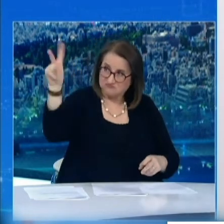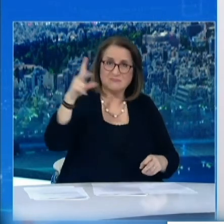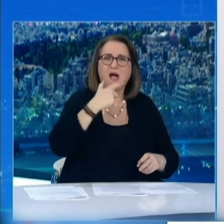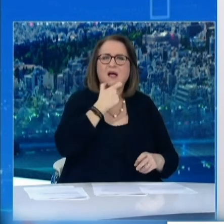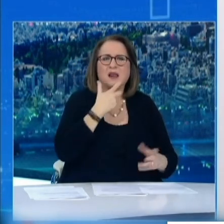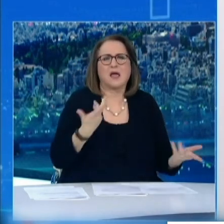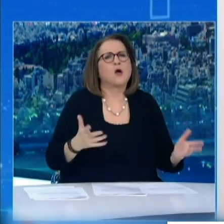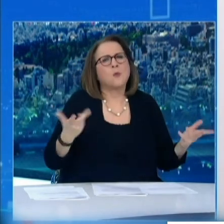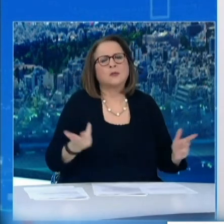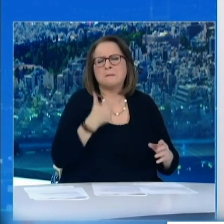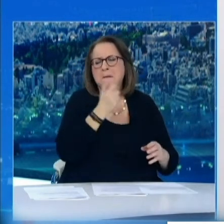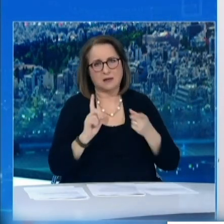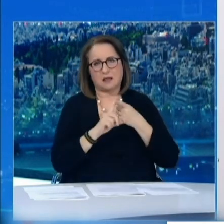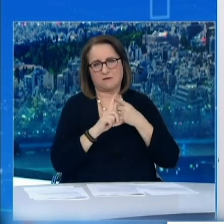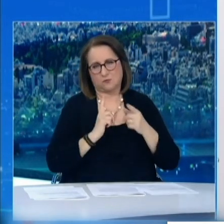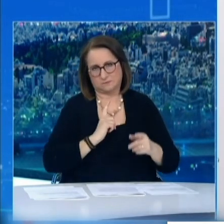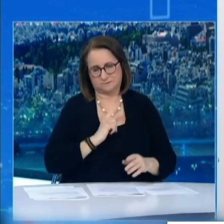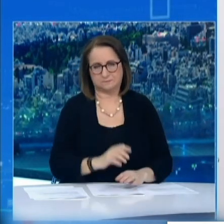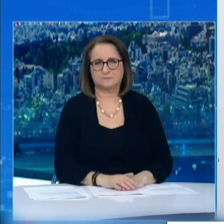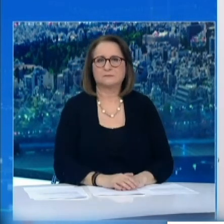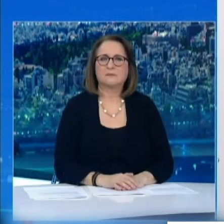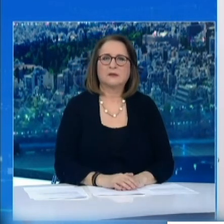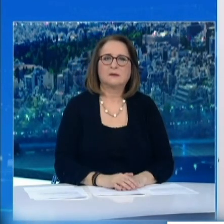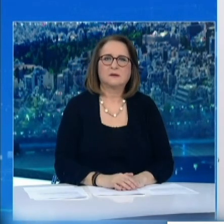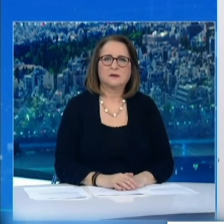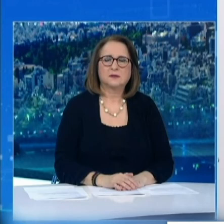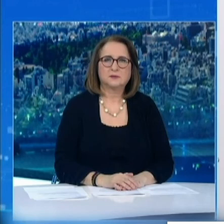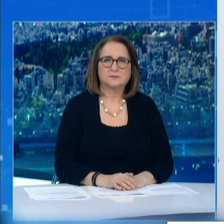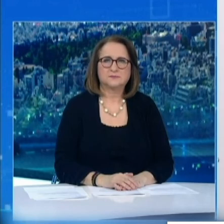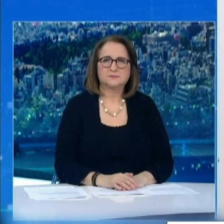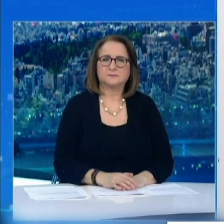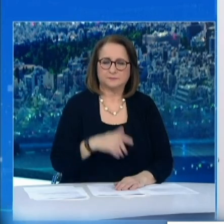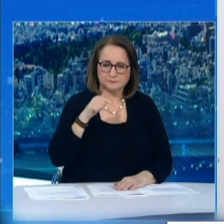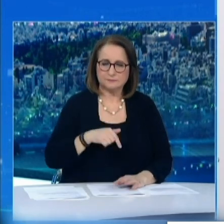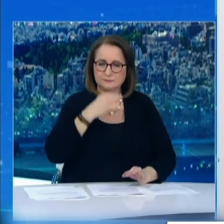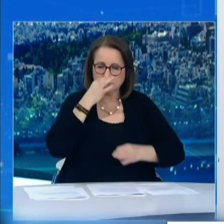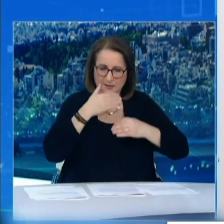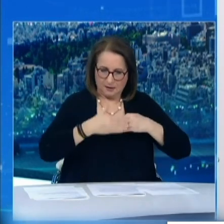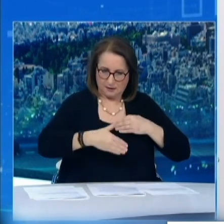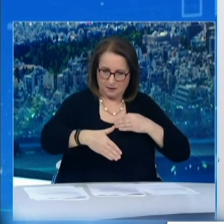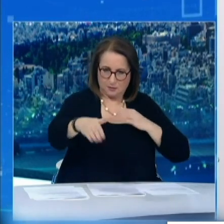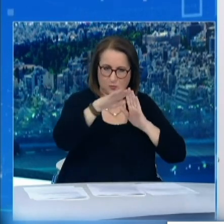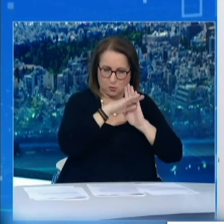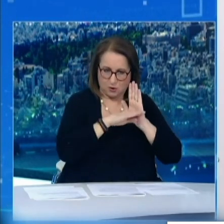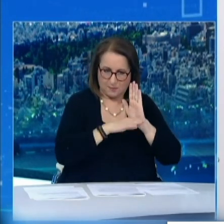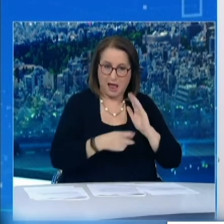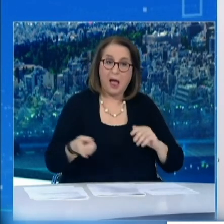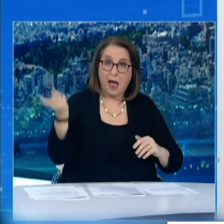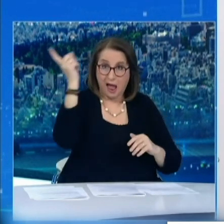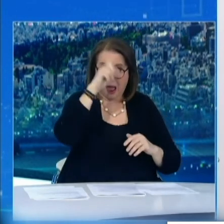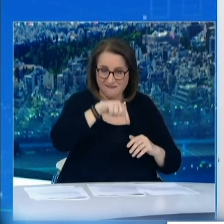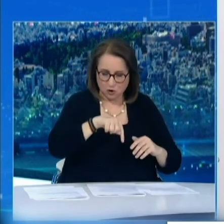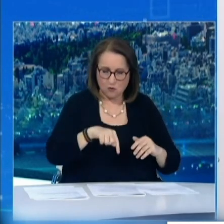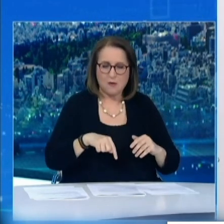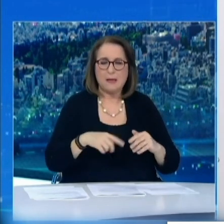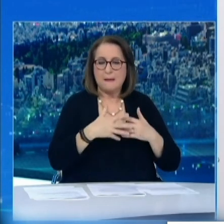της γραμμής πολλών άλλων χωρών. Όπως έχουμε ήδη ανακοινώσει, αύριο, Μεγάλη Τρίτη, ανοίγουμε την πλατφόρμα έτσι ώστε